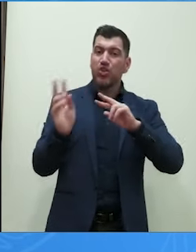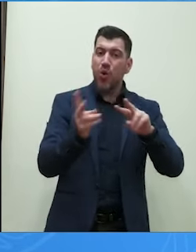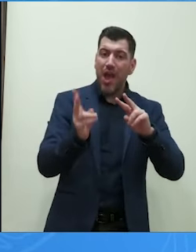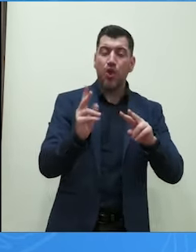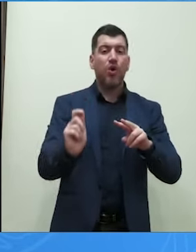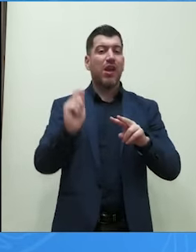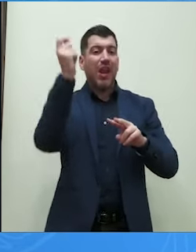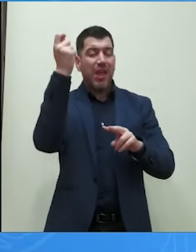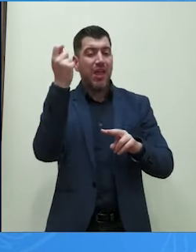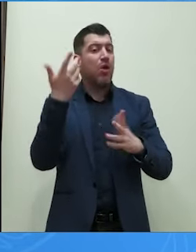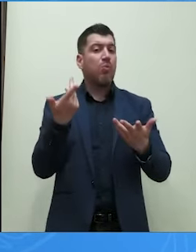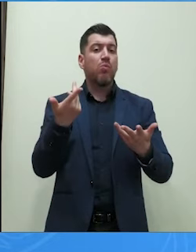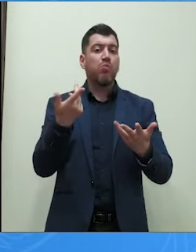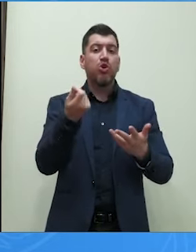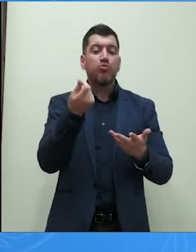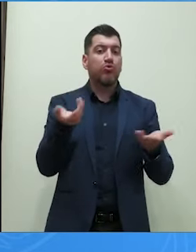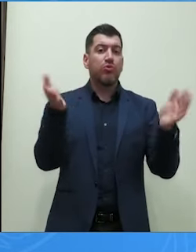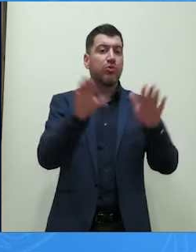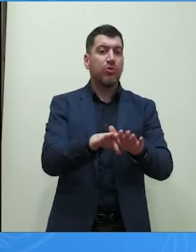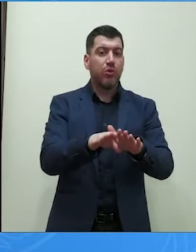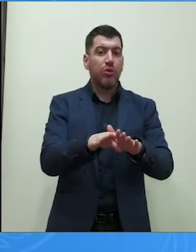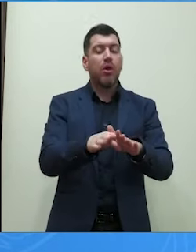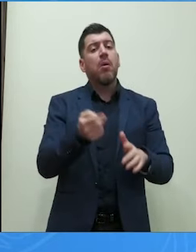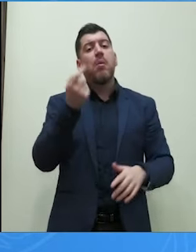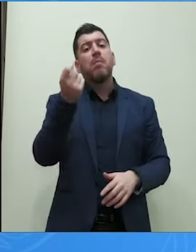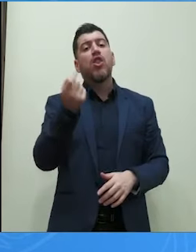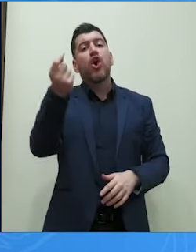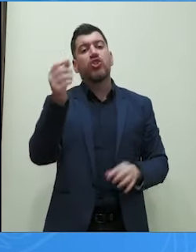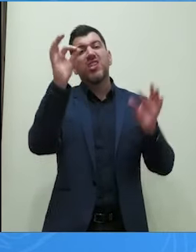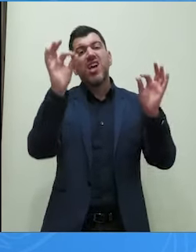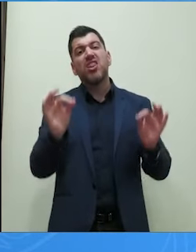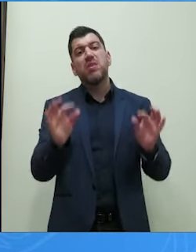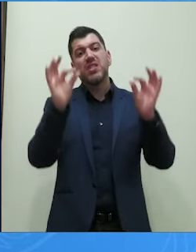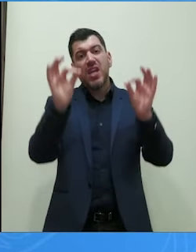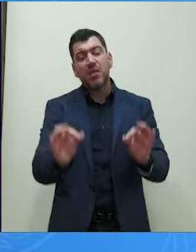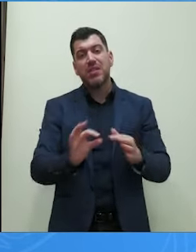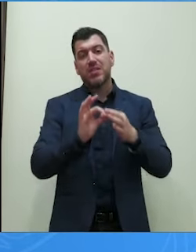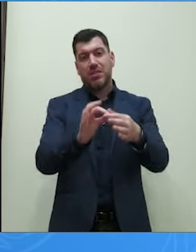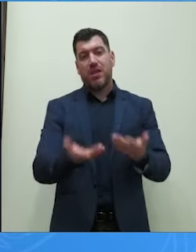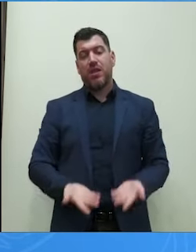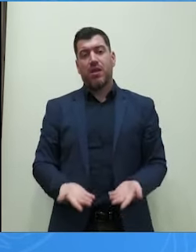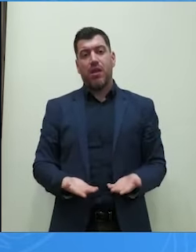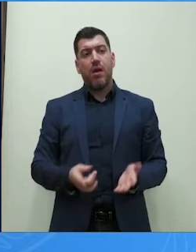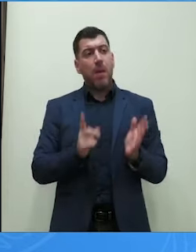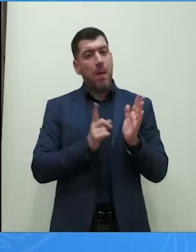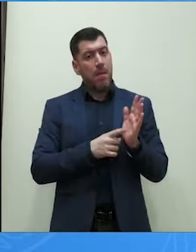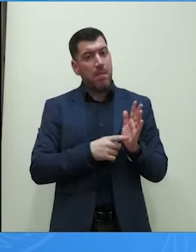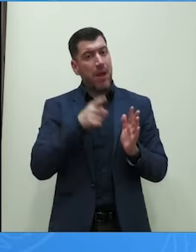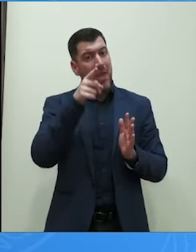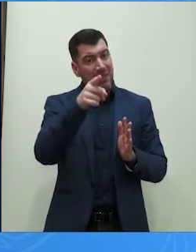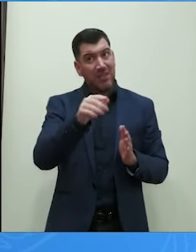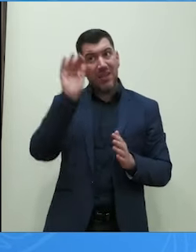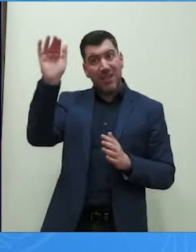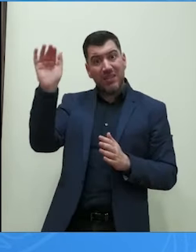επιτροπές, με ρυθμίσεις. 12 δόσεις, 6 δόσεις, 8 δόσεις, έτσι γίνεται. Θα ζητήσετε εξτρά επιχορήγηση από το